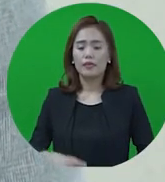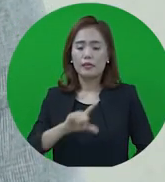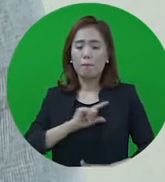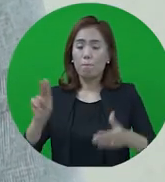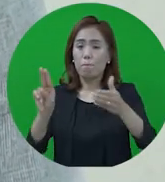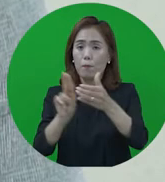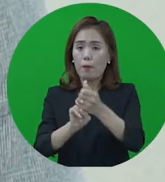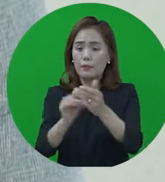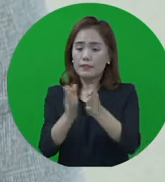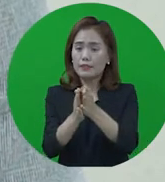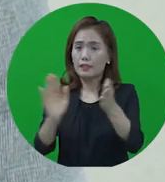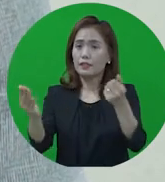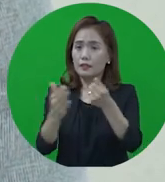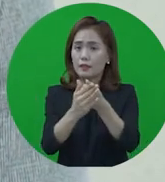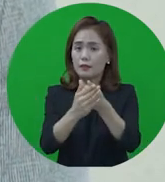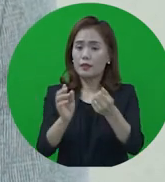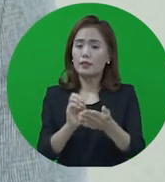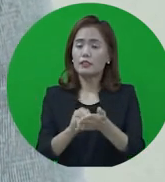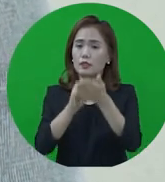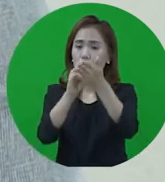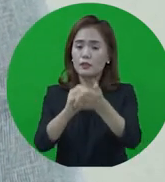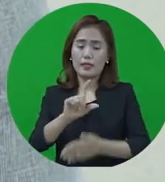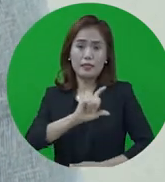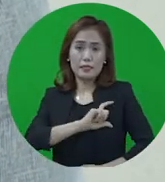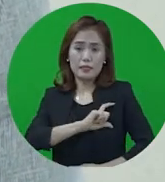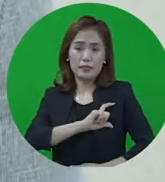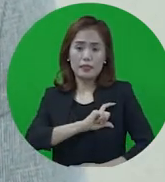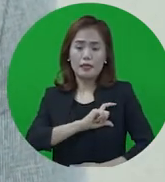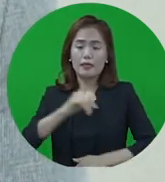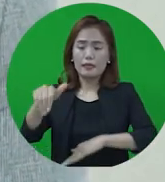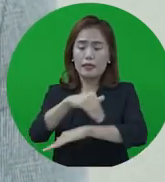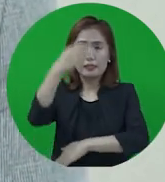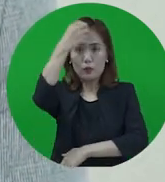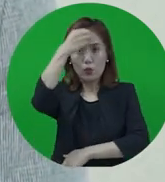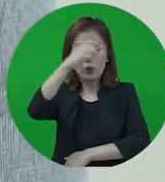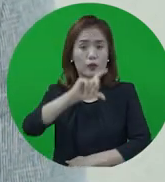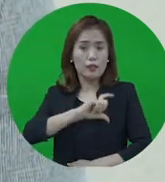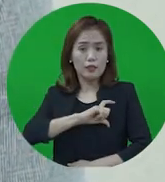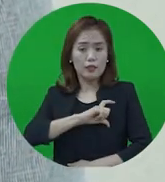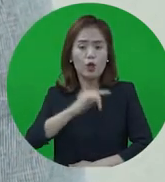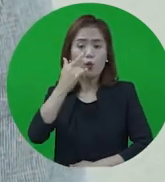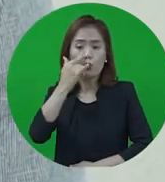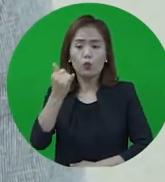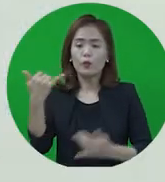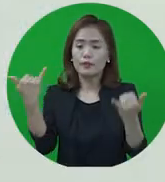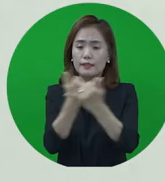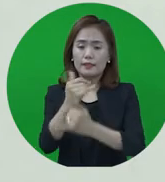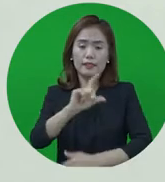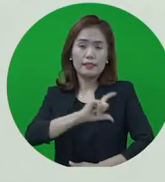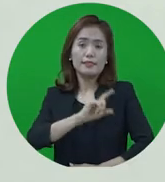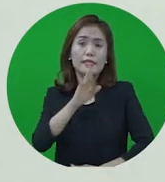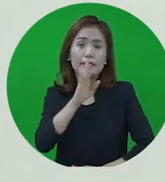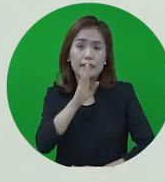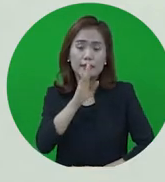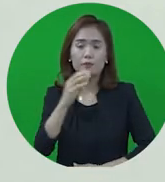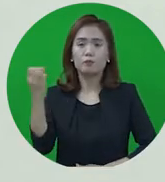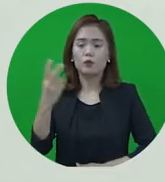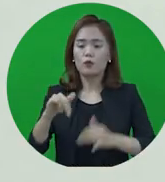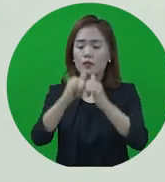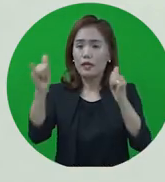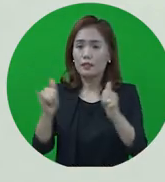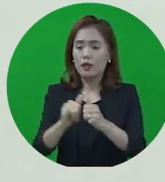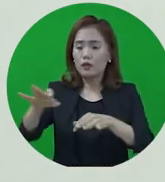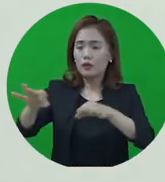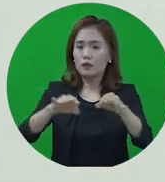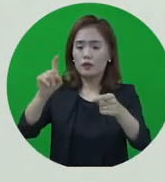블라인드 면접 시행에 따라 지원자의 성명, 출신고교, 부모나 친인척의 실명을 포함한